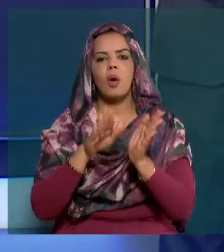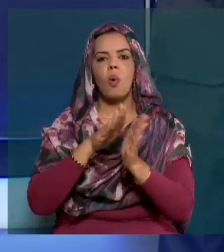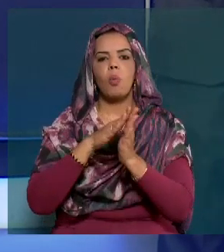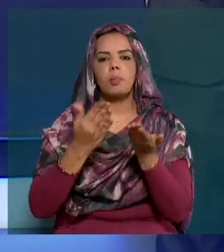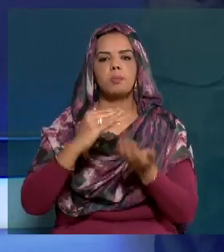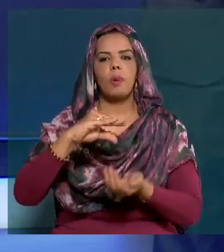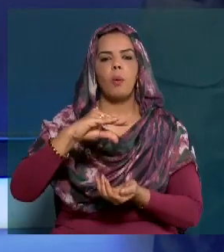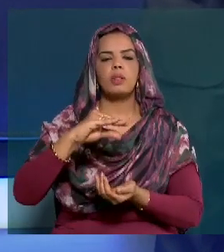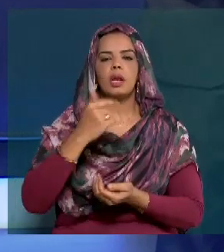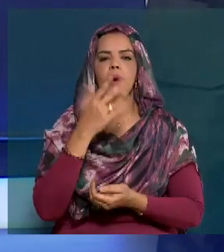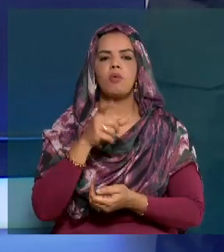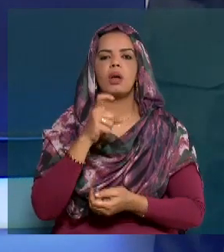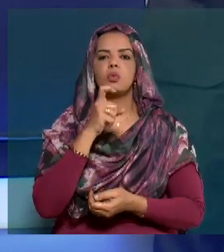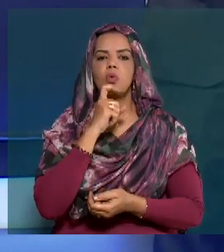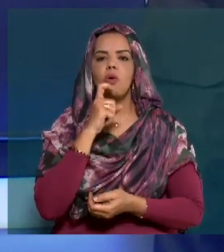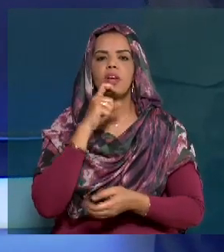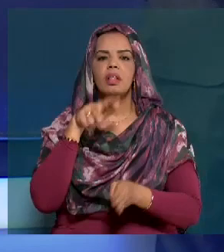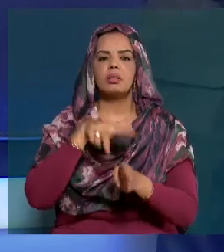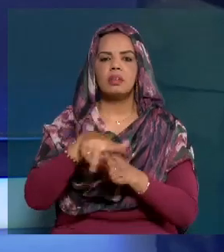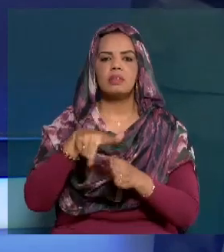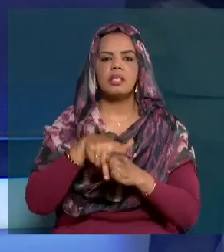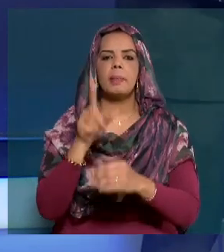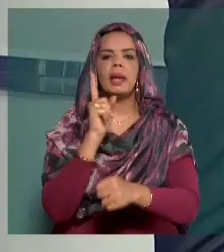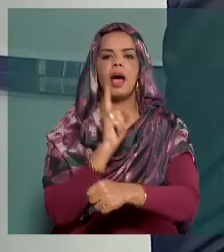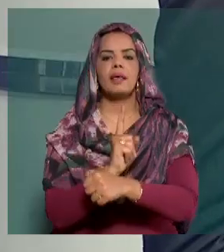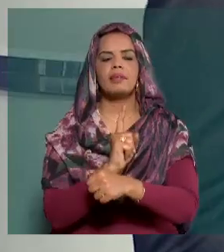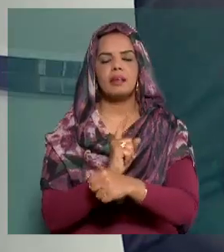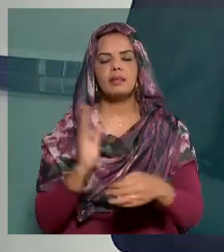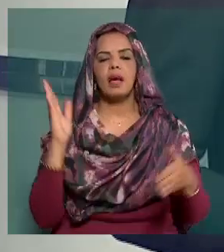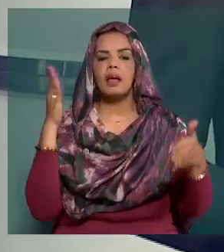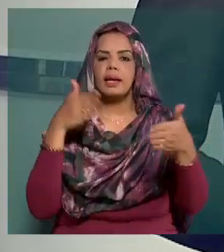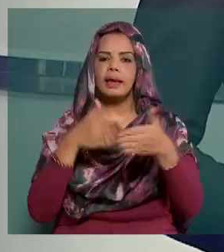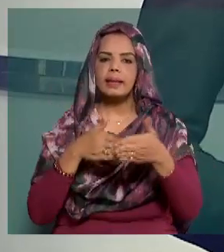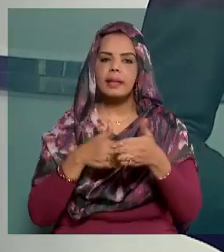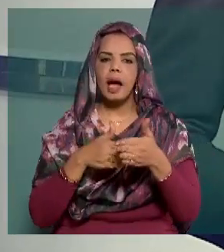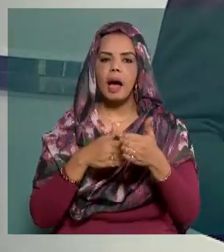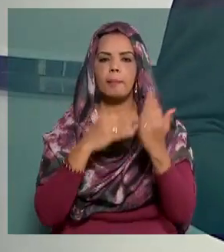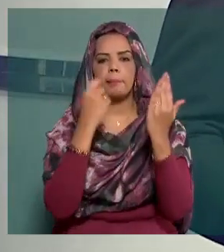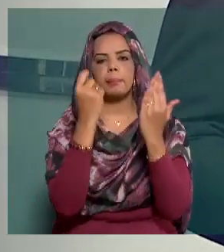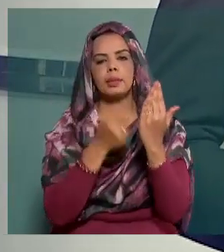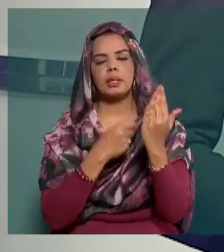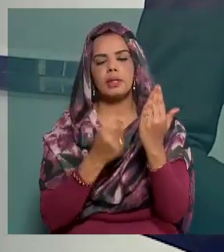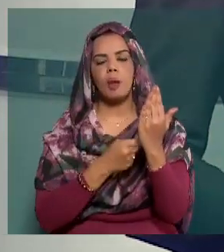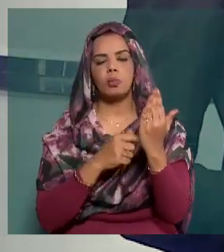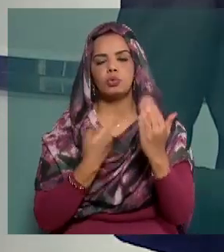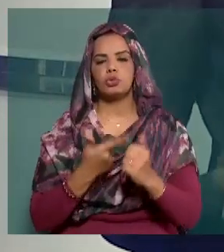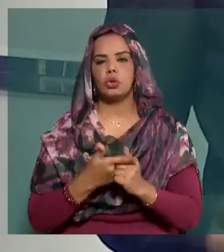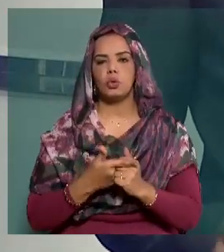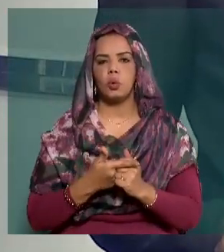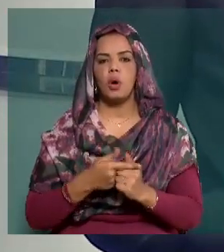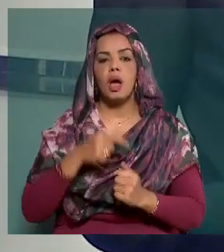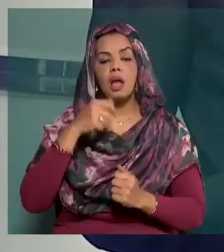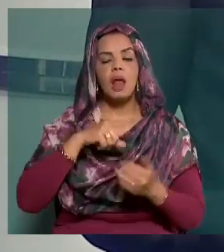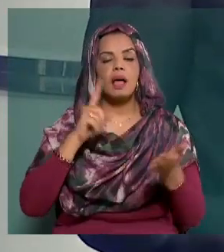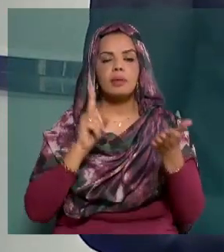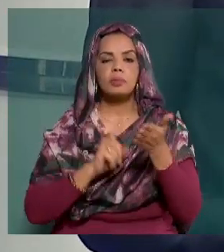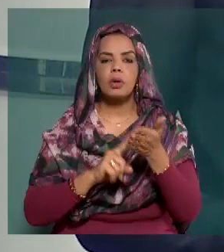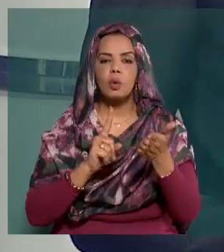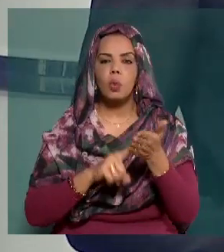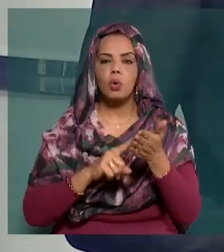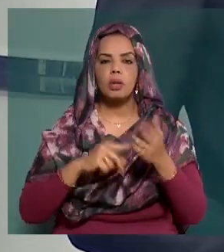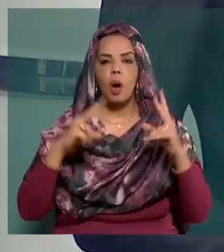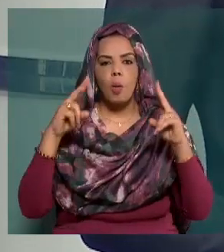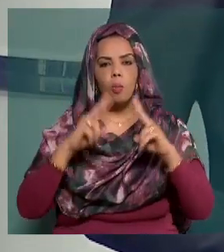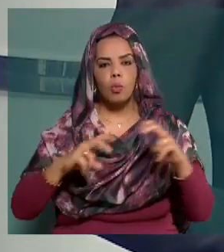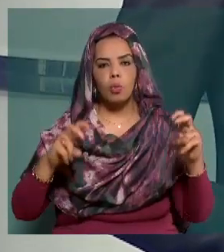التعليمية وضعف تدريب المعلمين. اختتم النور هذه الزاوية بقوله: ثمة ضرورة لمراجعة